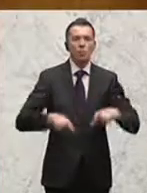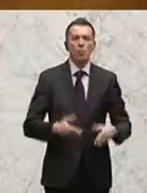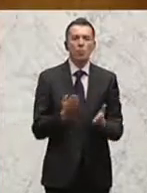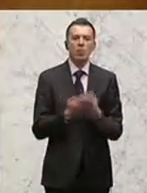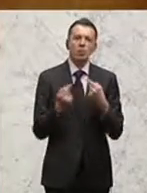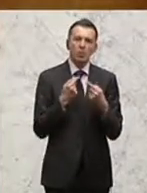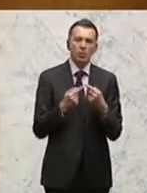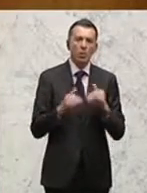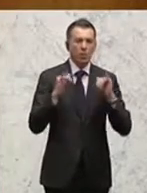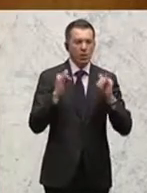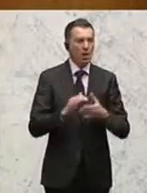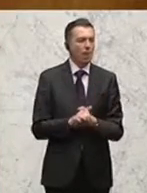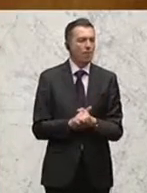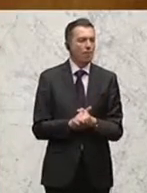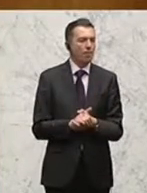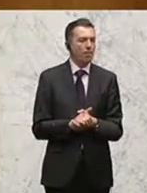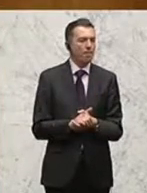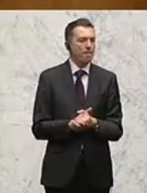angesprochen, ja,